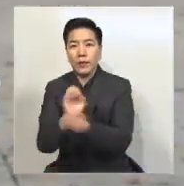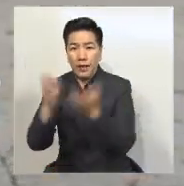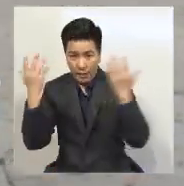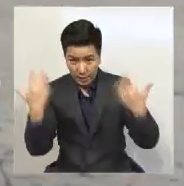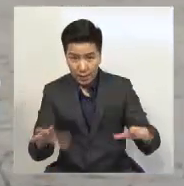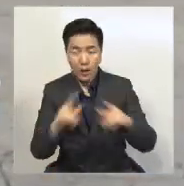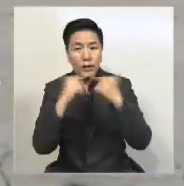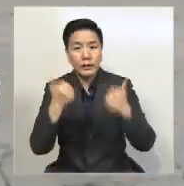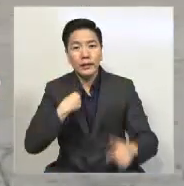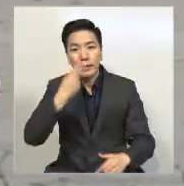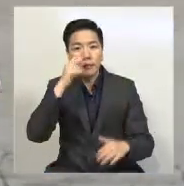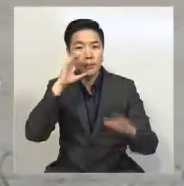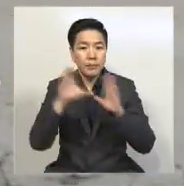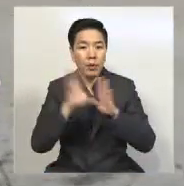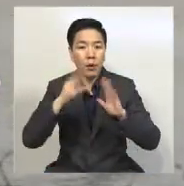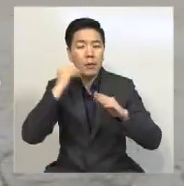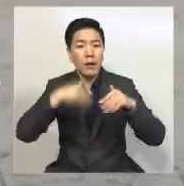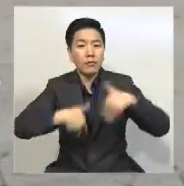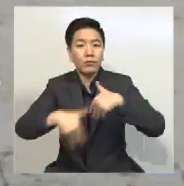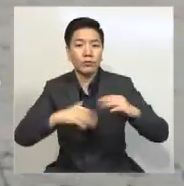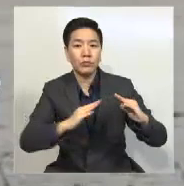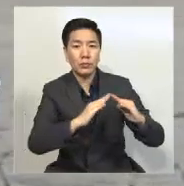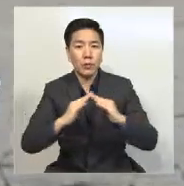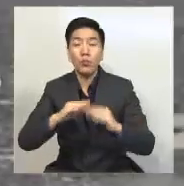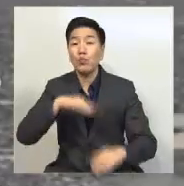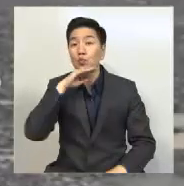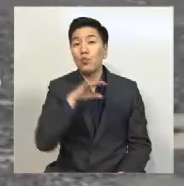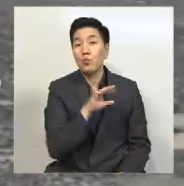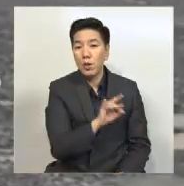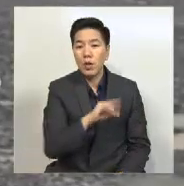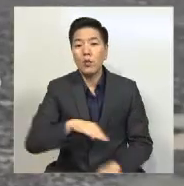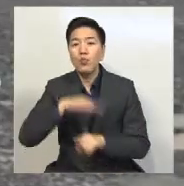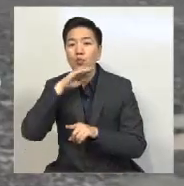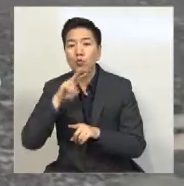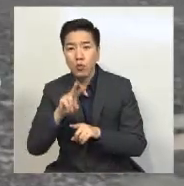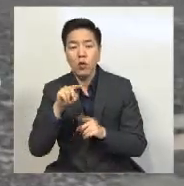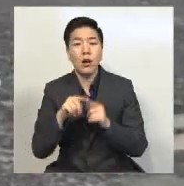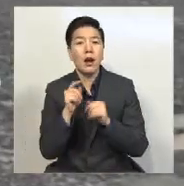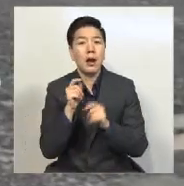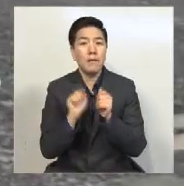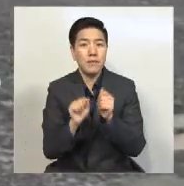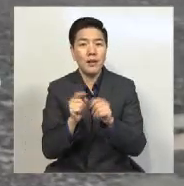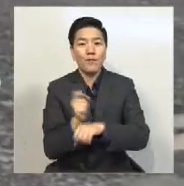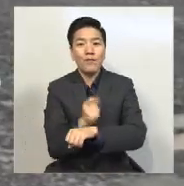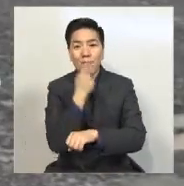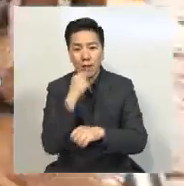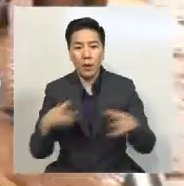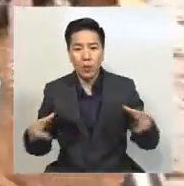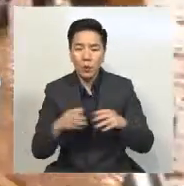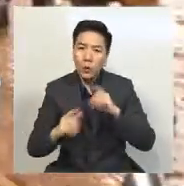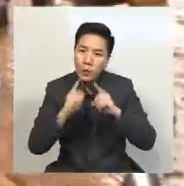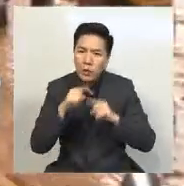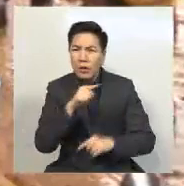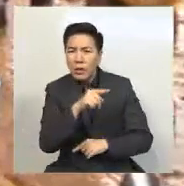ำโดยที่เห็นในภาพก็คือกลุ่มชาวบ้านบ้านหนองยางหมู่8และบ้านยางกระเดาหมู่2ตำบลท่าเมืองอำเภอดอนมะแดงครับกำลังจับกลุ่มคุย